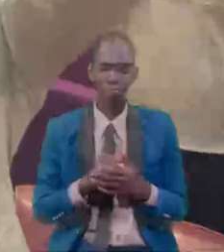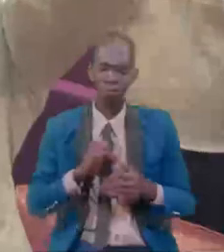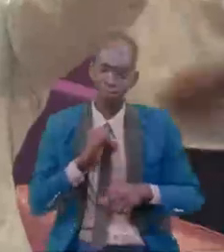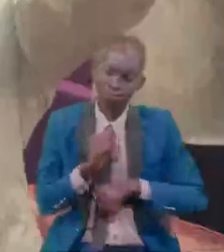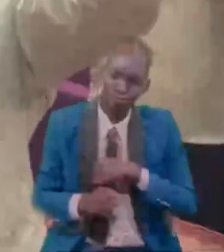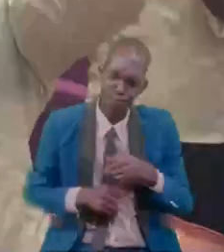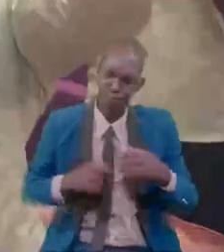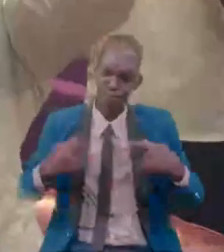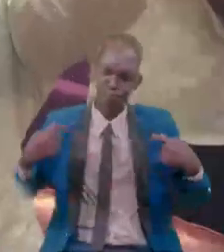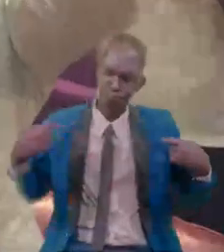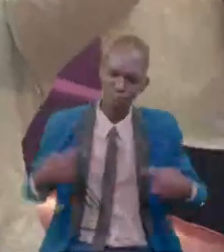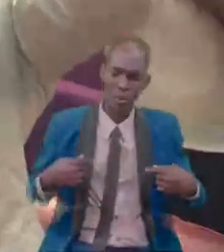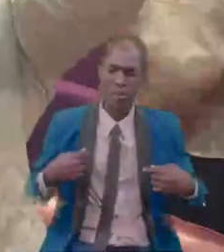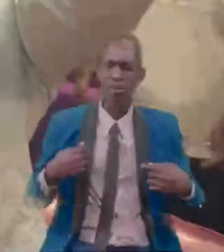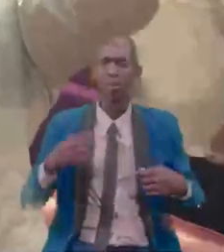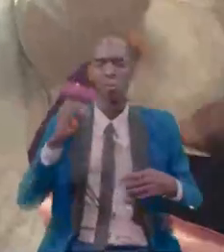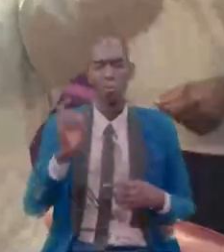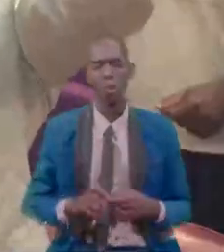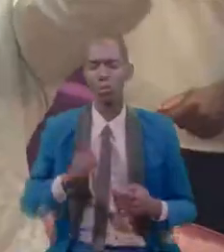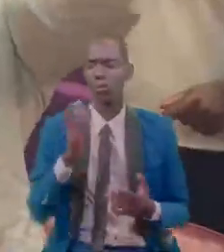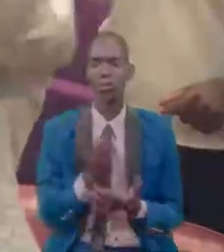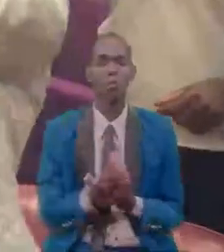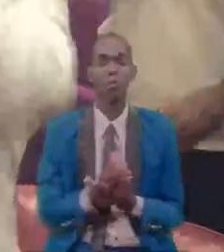L'affliction doit s'arrêter.